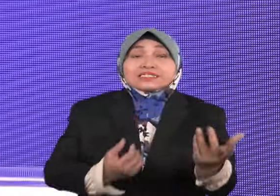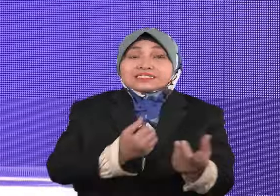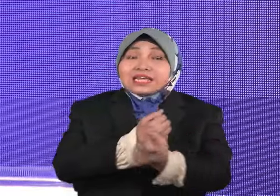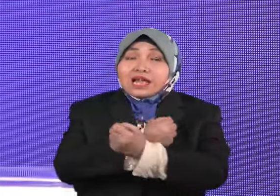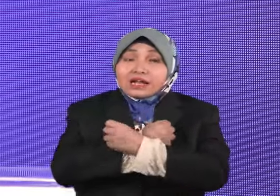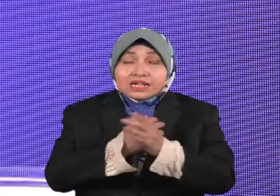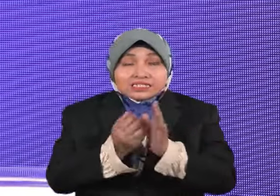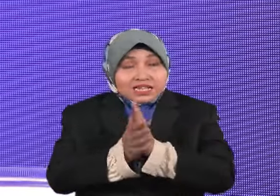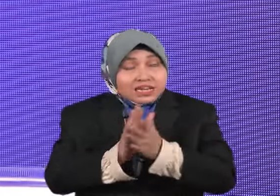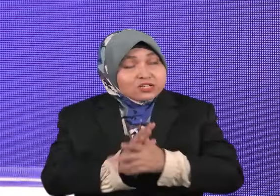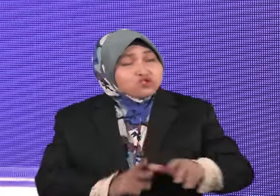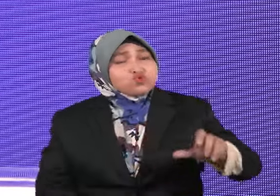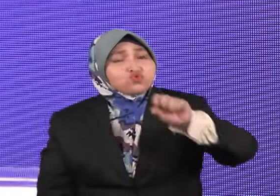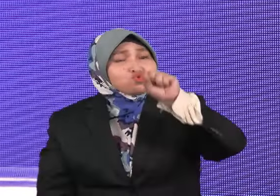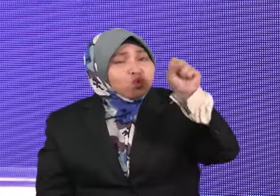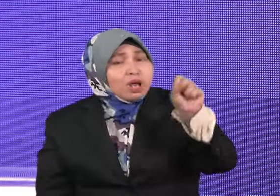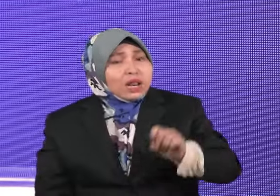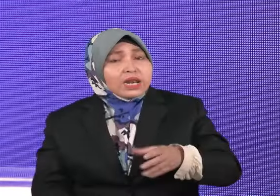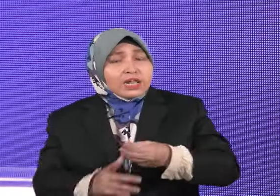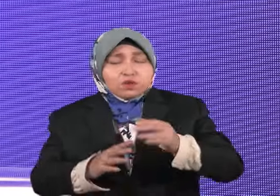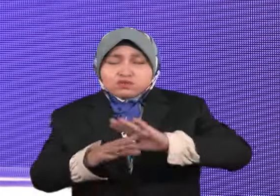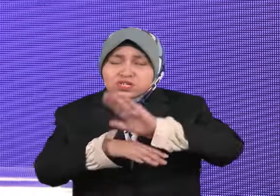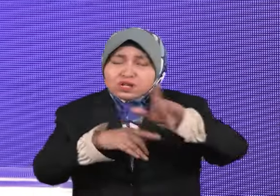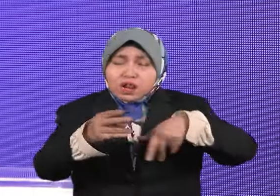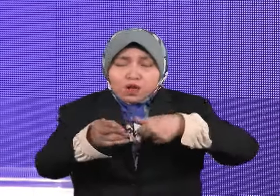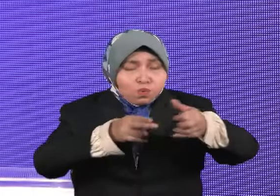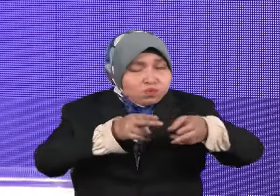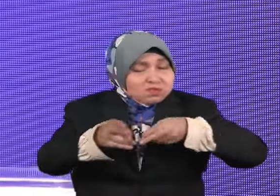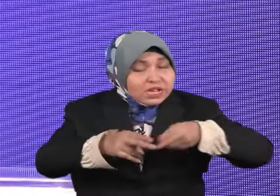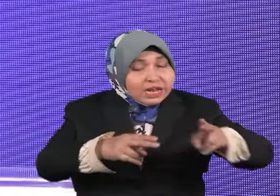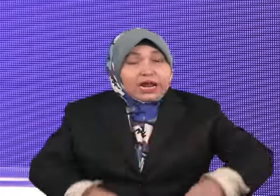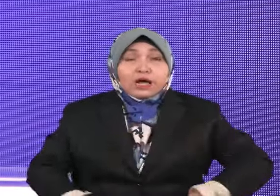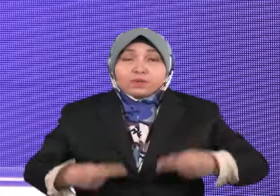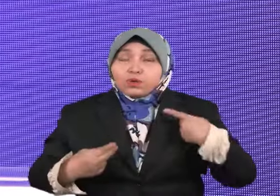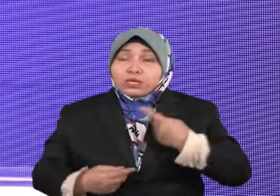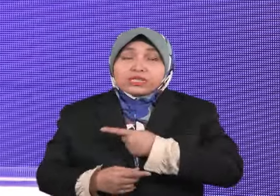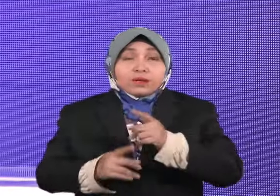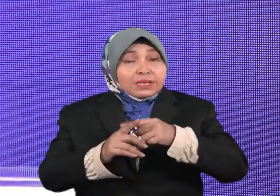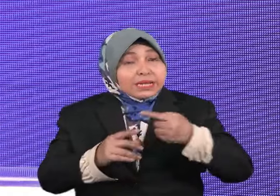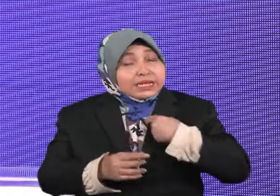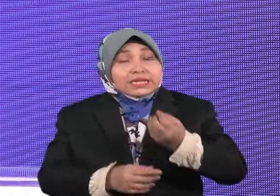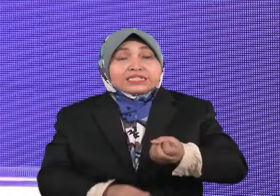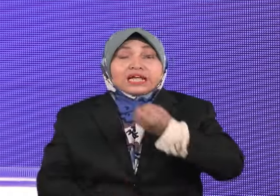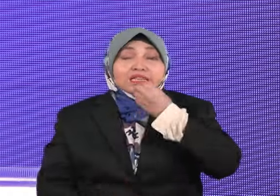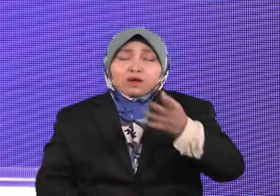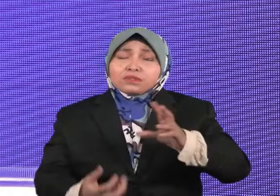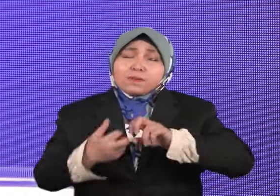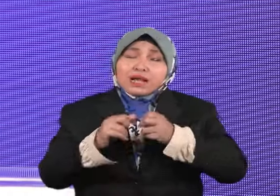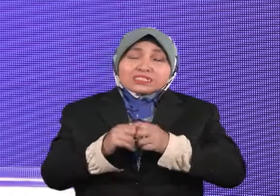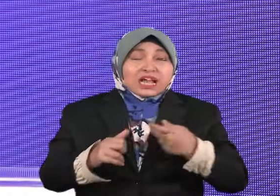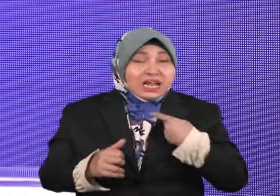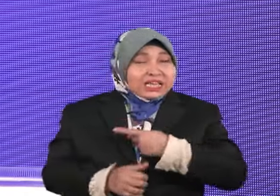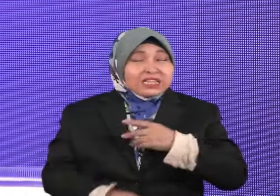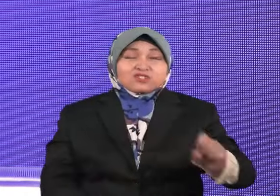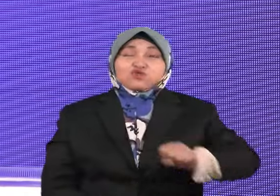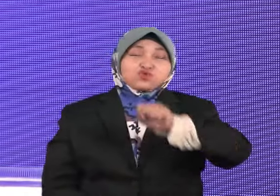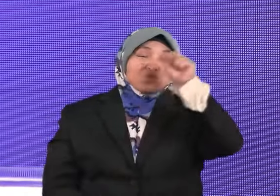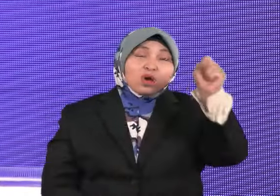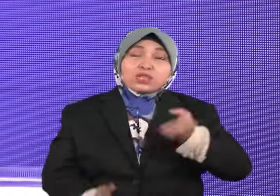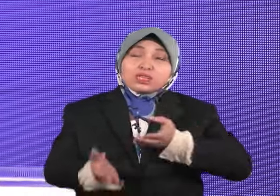ya soalan ataupun segala urusan-urusan dalam kehidupan kita bila kita nyatakan masalah kita, kita soal